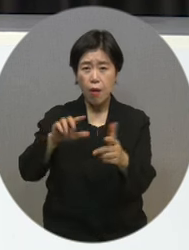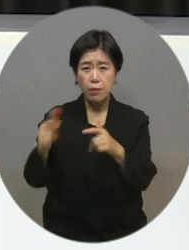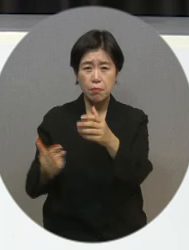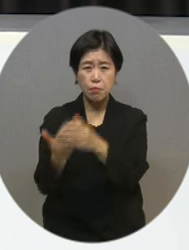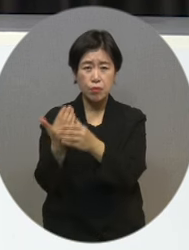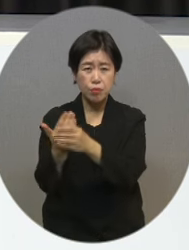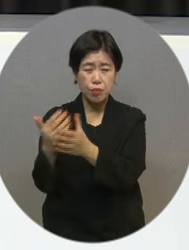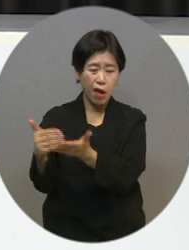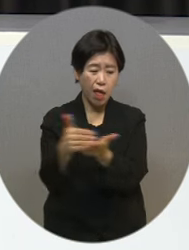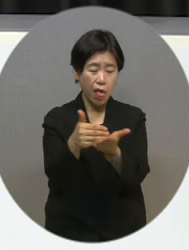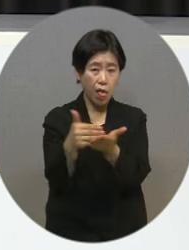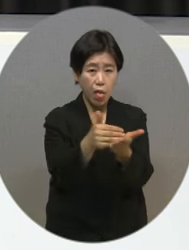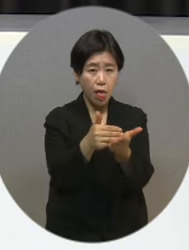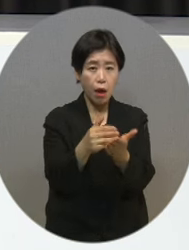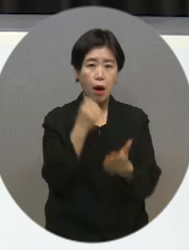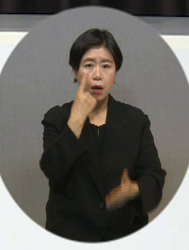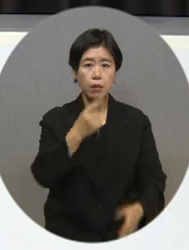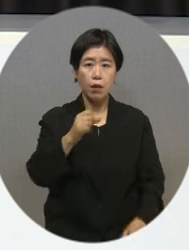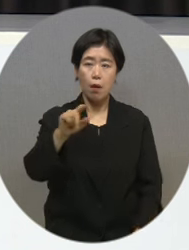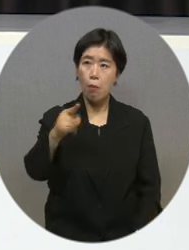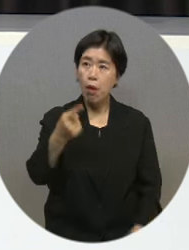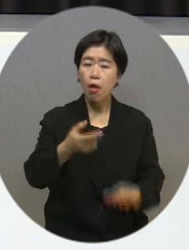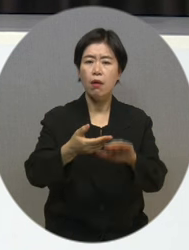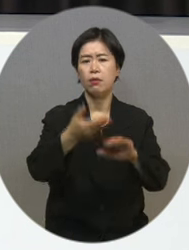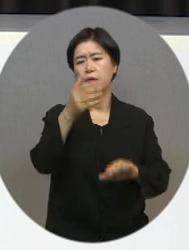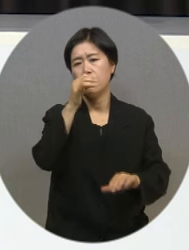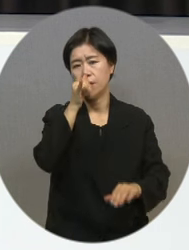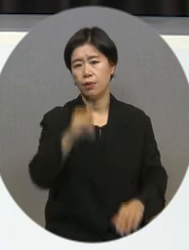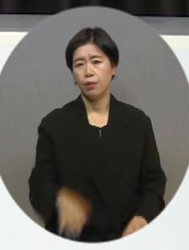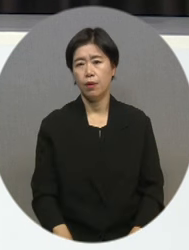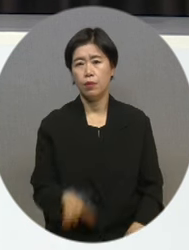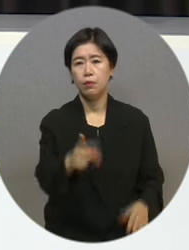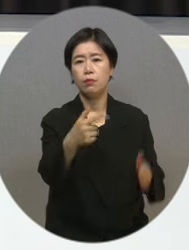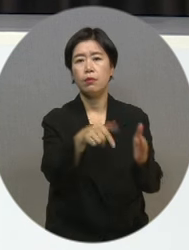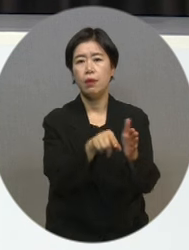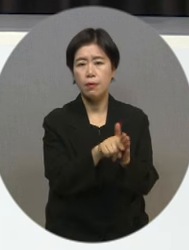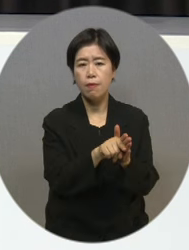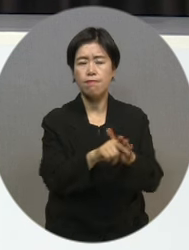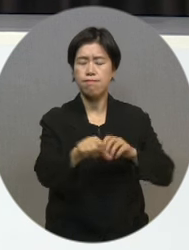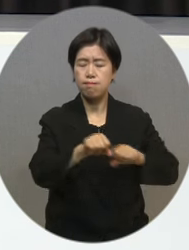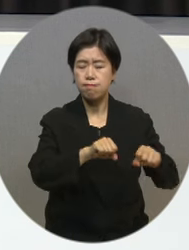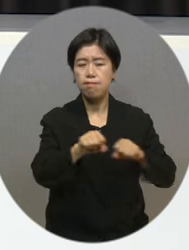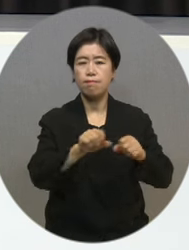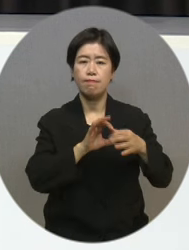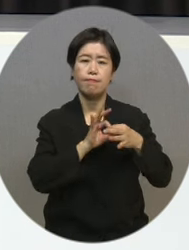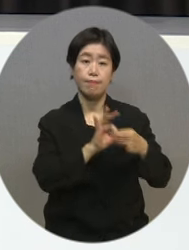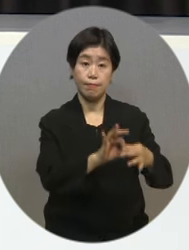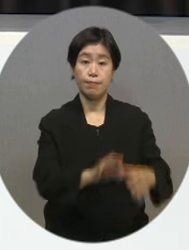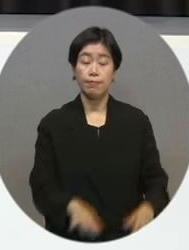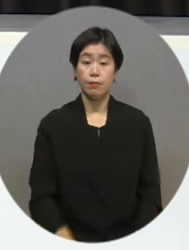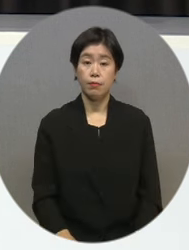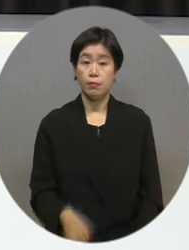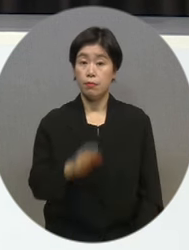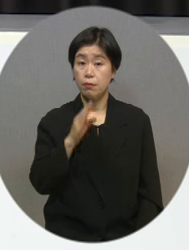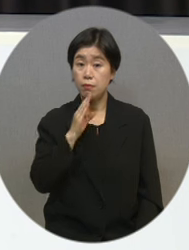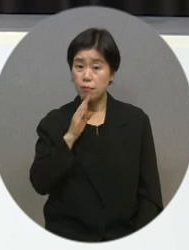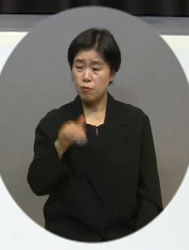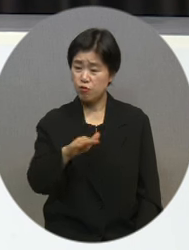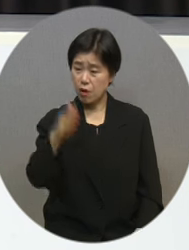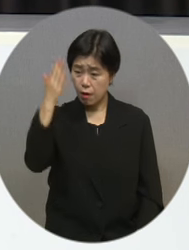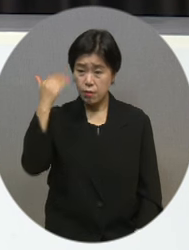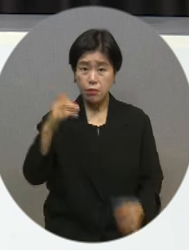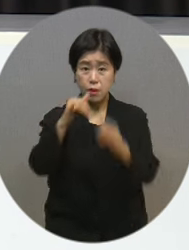진정됩니다. 그래서 많은 일들을 했었고 정말 우리 사회가